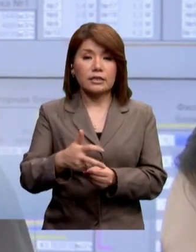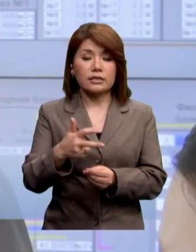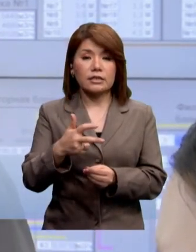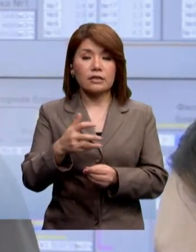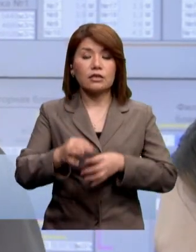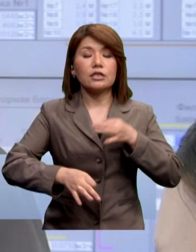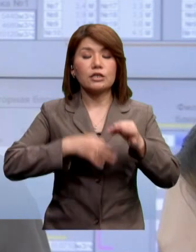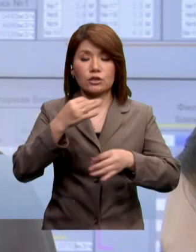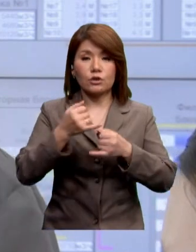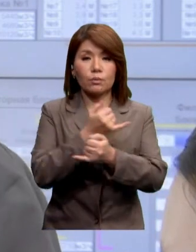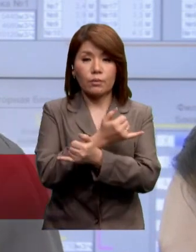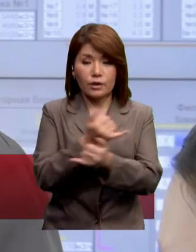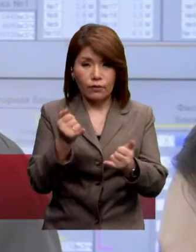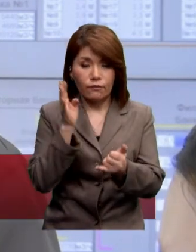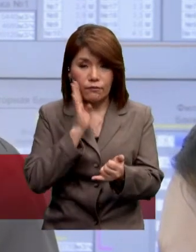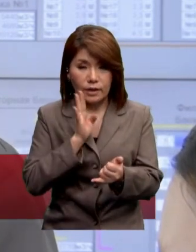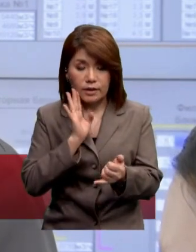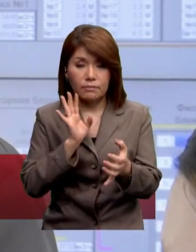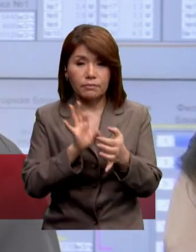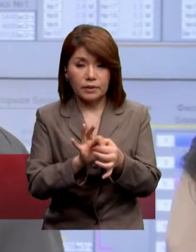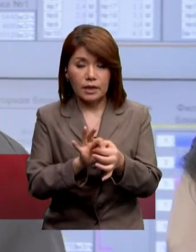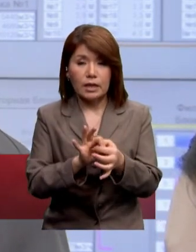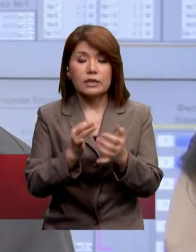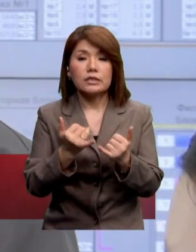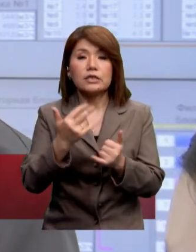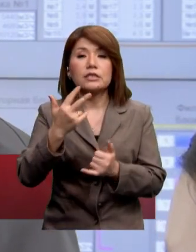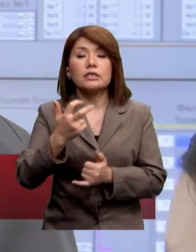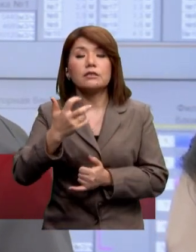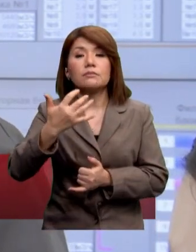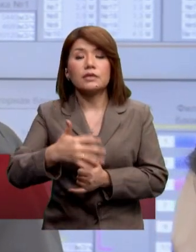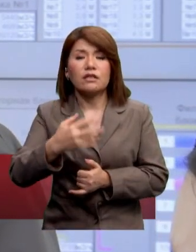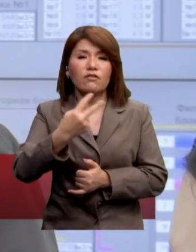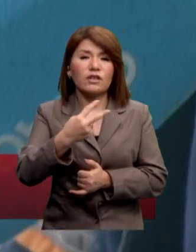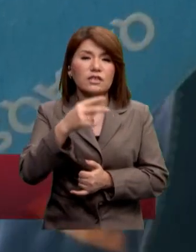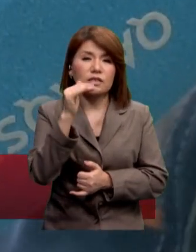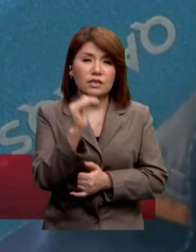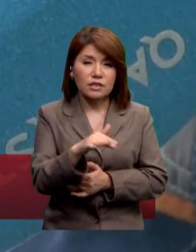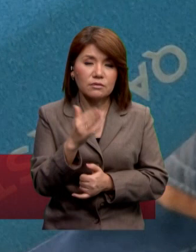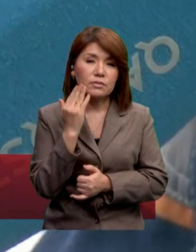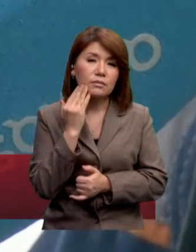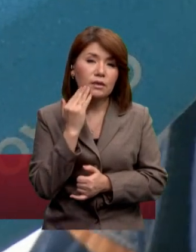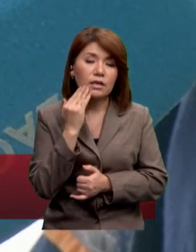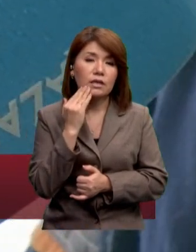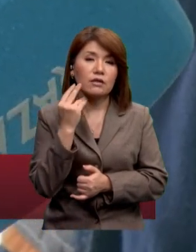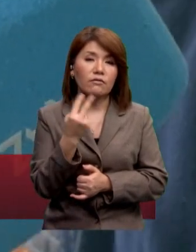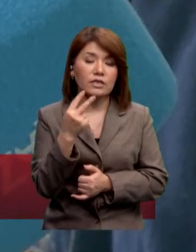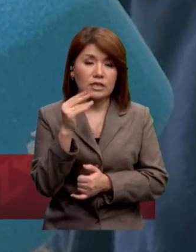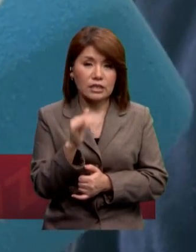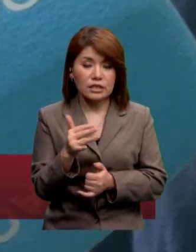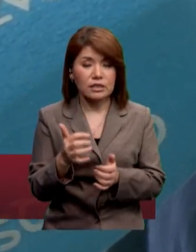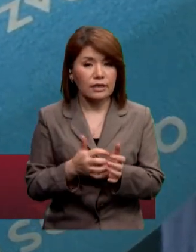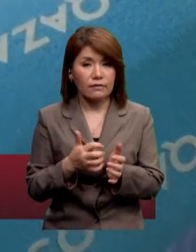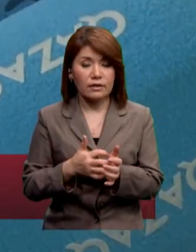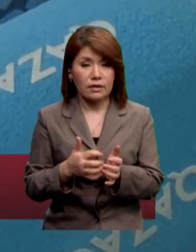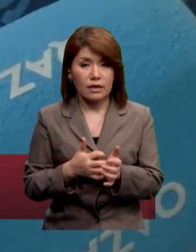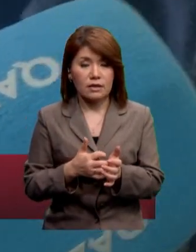воду. Но сейчас уже необходимость 350, то есть 20 тысяч, примерно 20 тысяч уже не хватает.